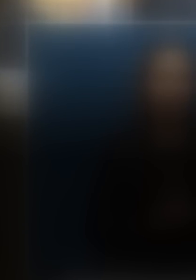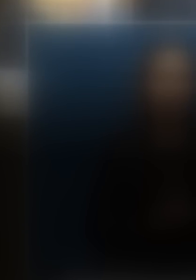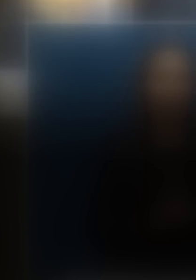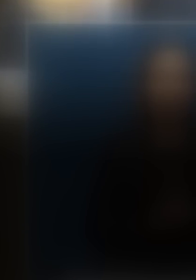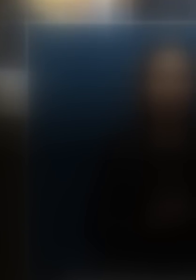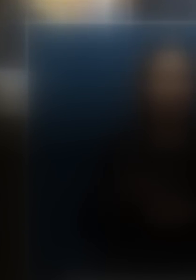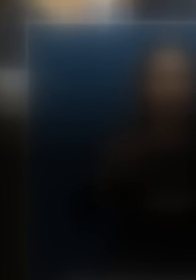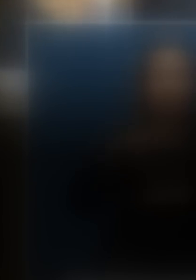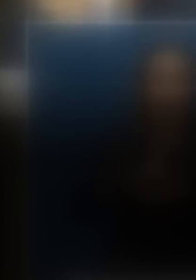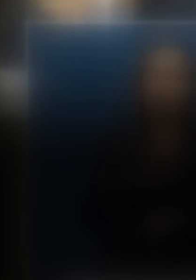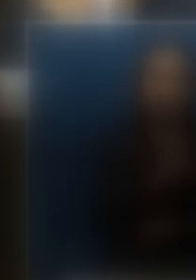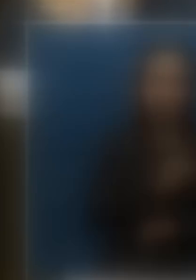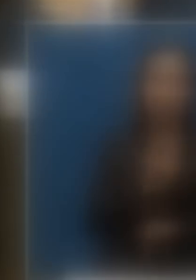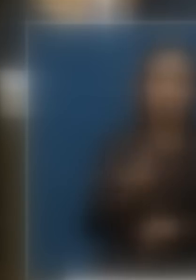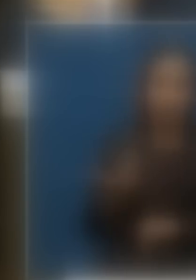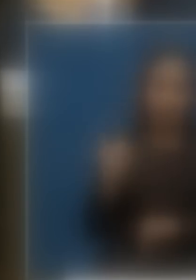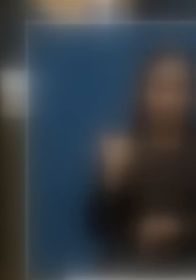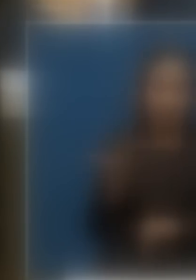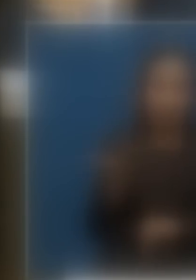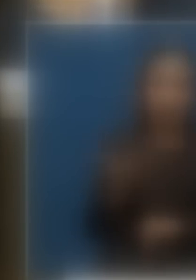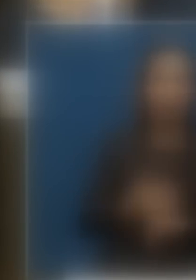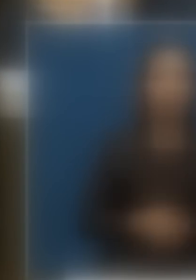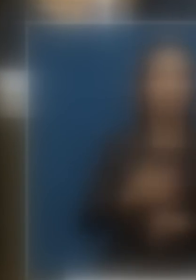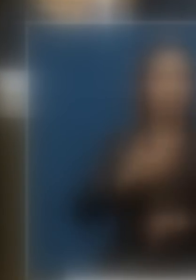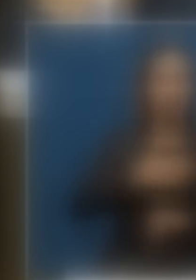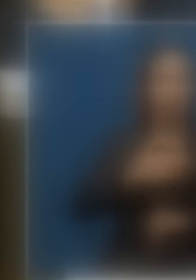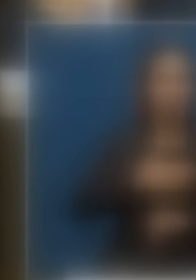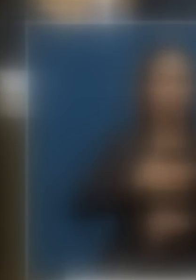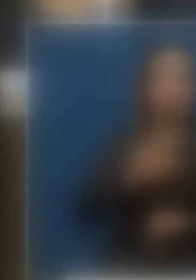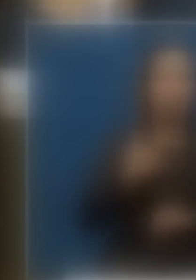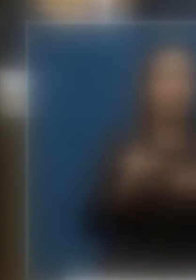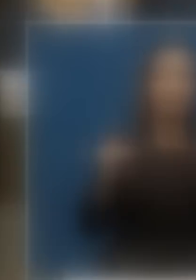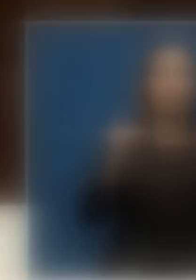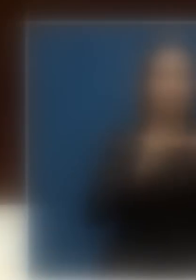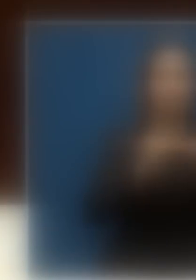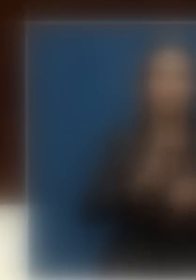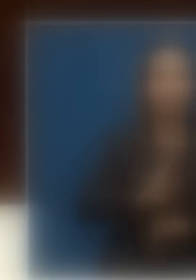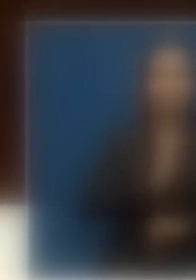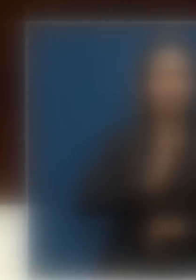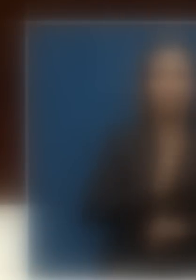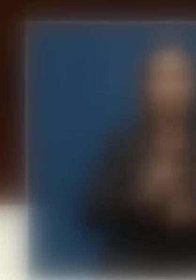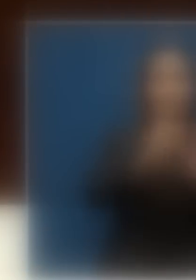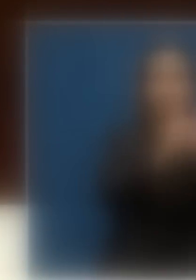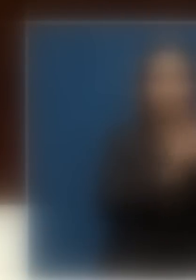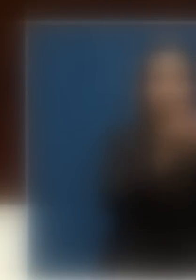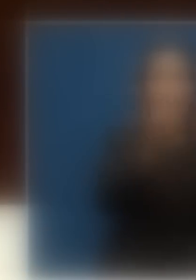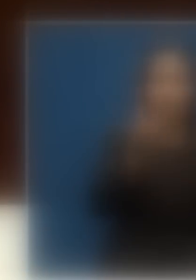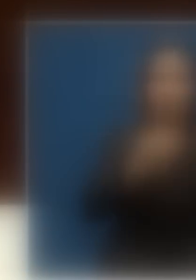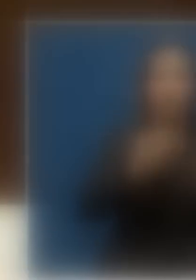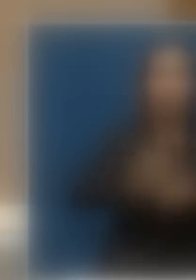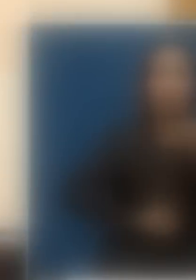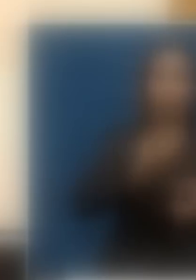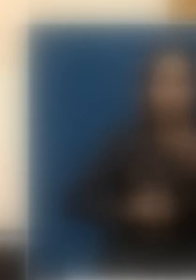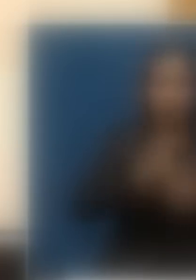ท่านประธาน จะร ับ ผิดชอบไหมครับ คือไป กิติศักดิ์มีศักดิ์และสิทธิ์ตามรัฐธรรมนูญมีสามารถที่จะอภิปราย